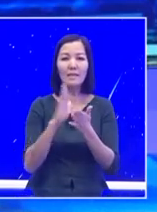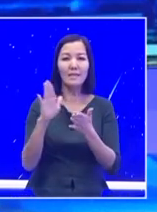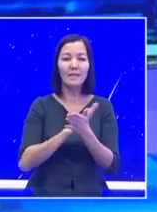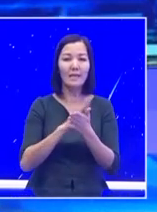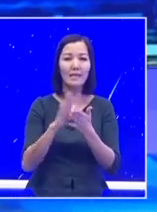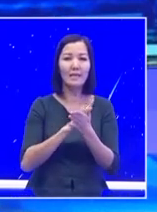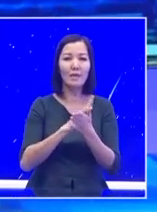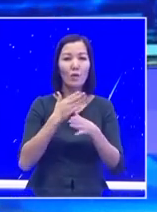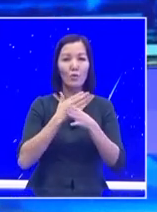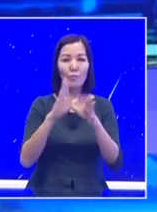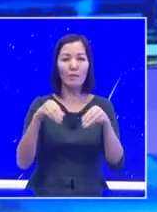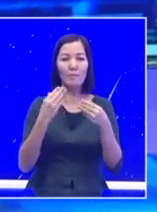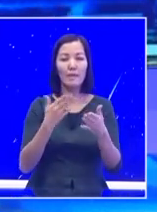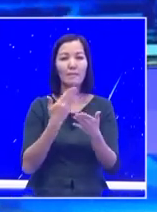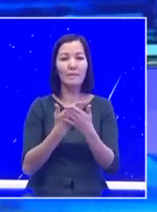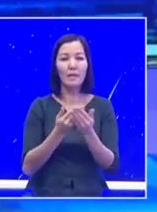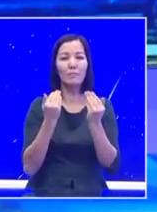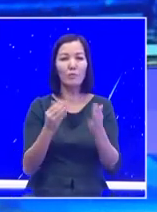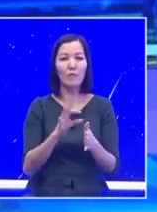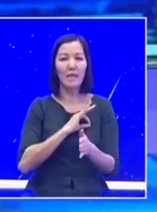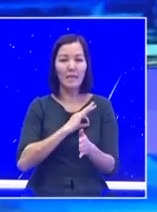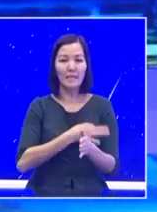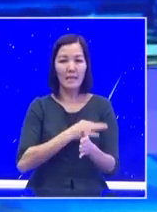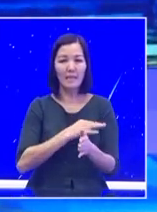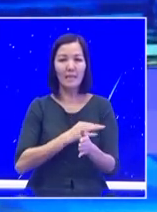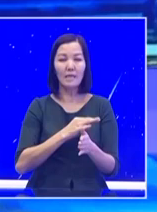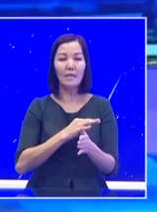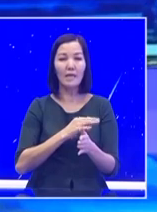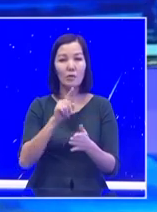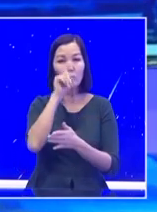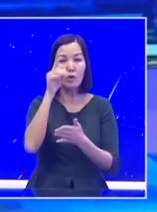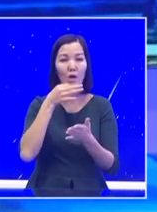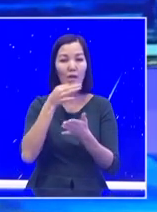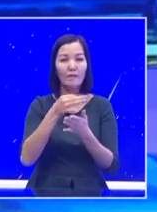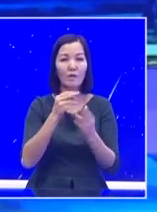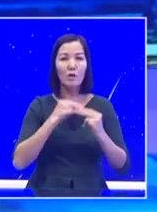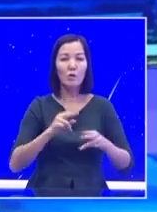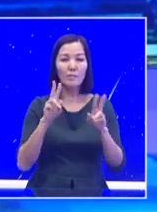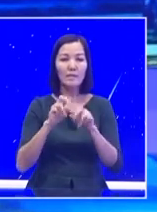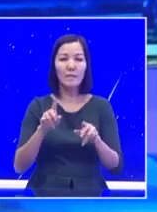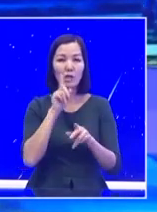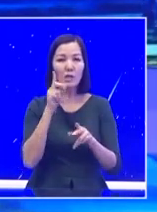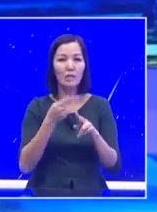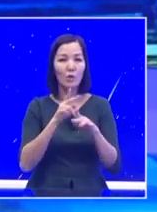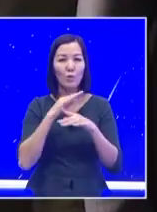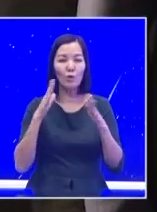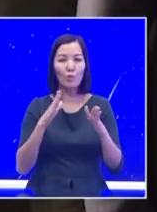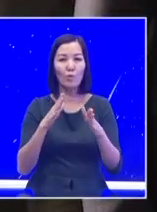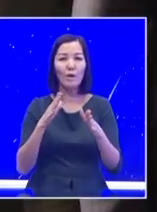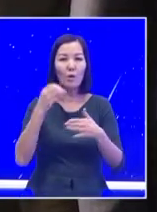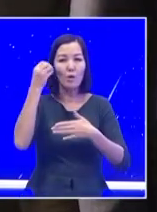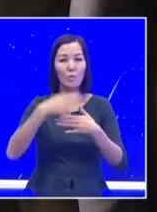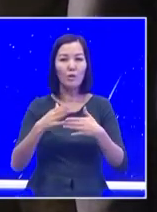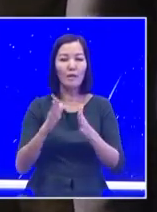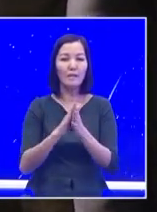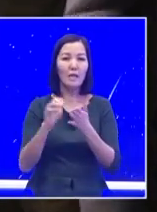тегін ақпарат береді. Мысалы, бүгінде заңгер кеңесіне жүгінушілер көп, және жұмыс іздеген жастарды жетерлік. Оларға аталмыш орталықта